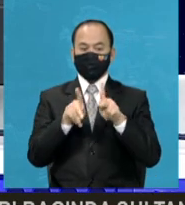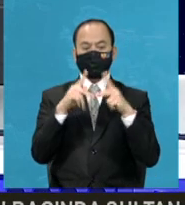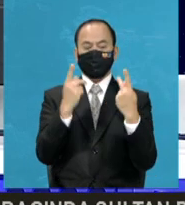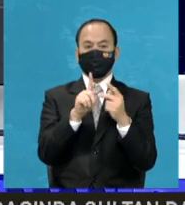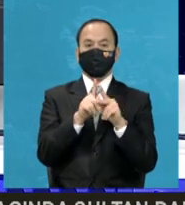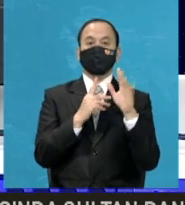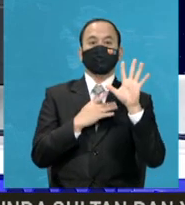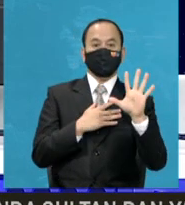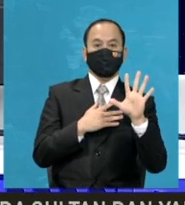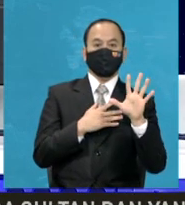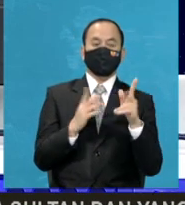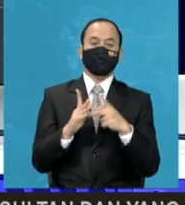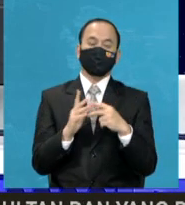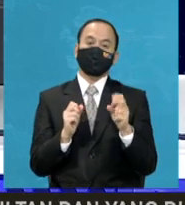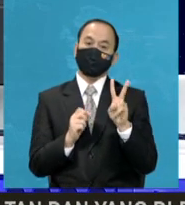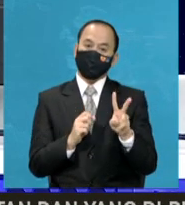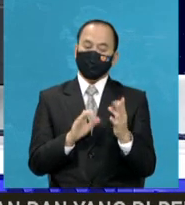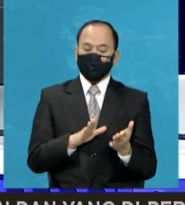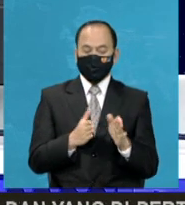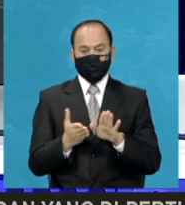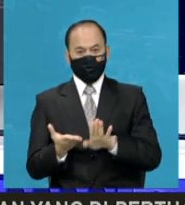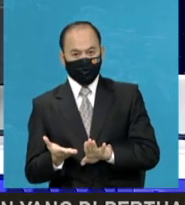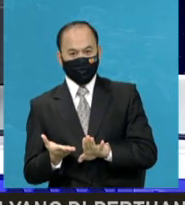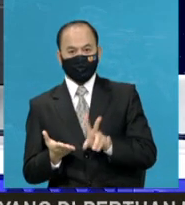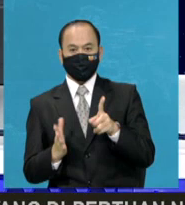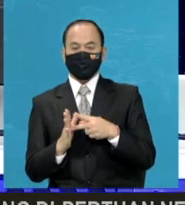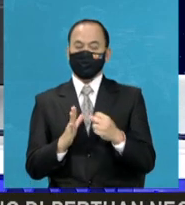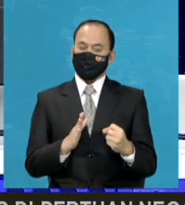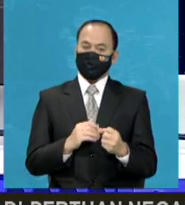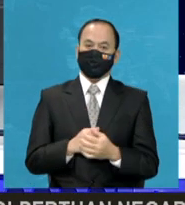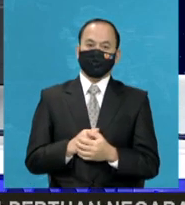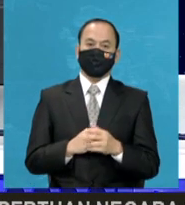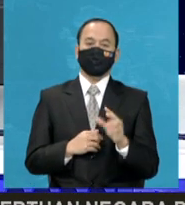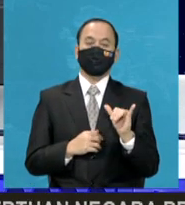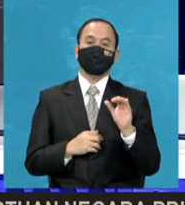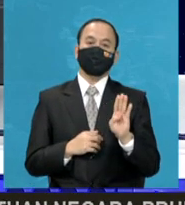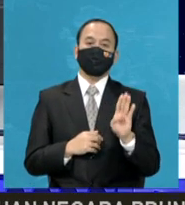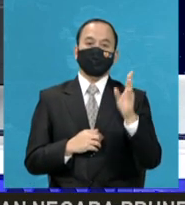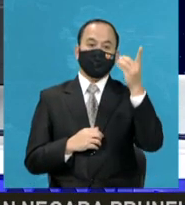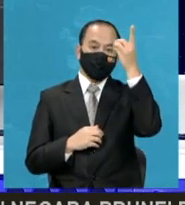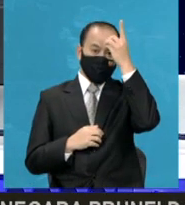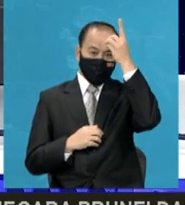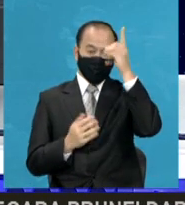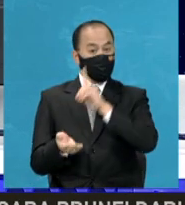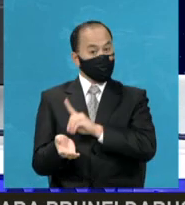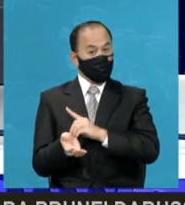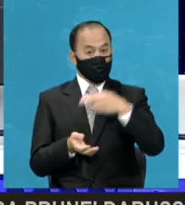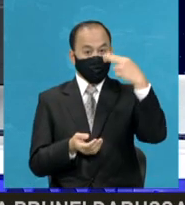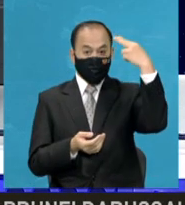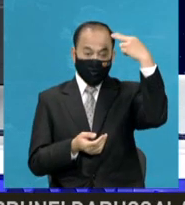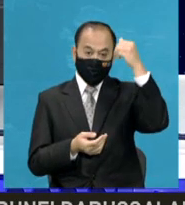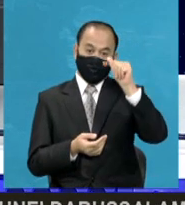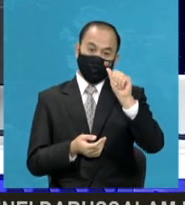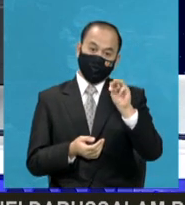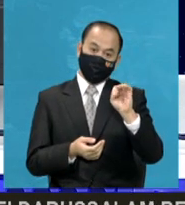sementara itu dua teleskop intense telah meninggal dunia ia mohon batu serius Setia Doktor Haji Muhammad Amil Joe bin